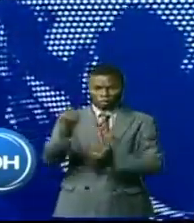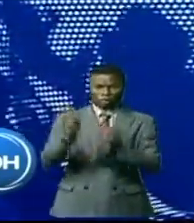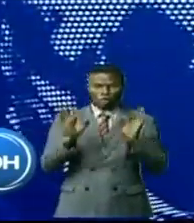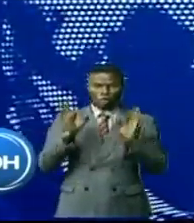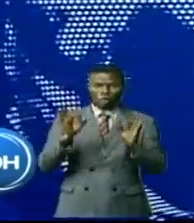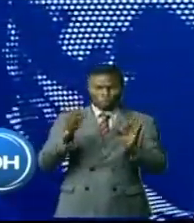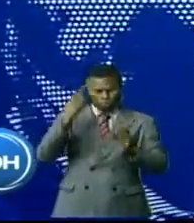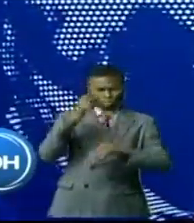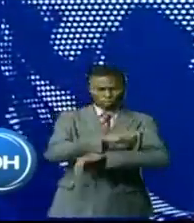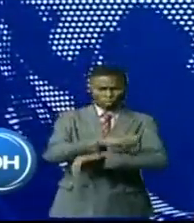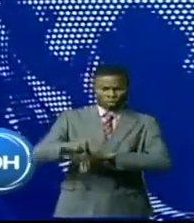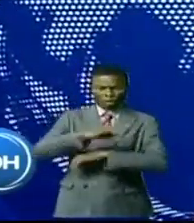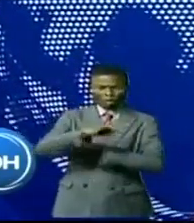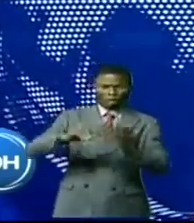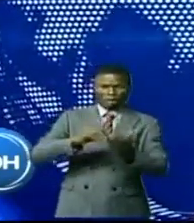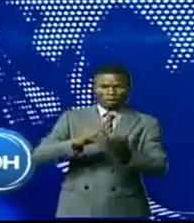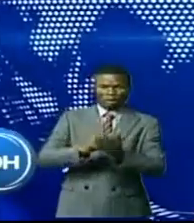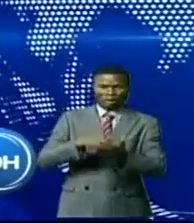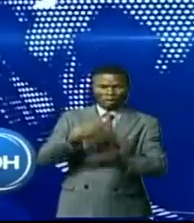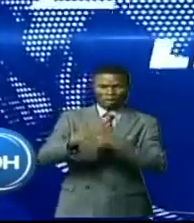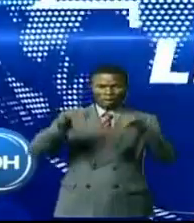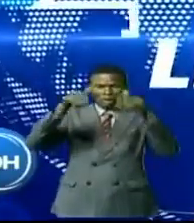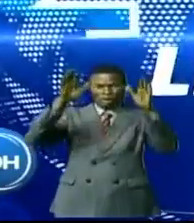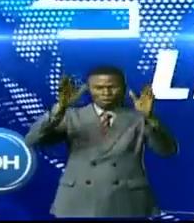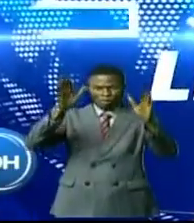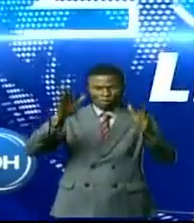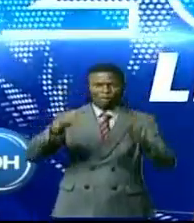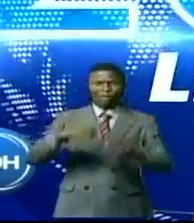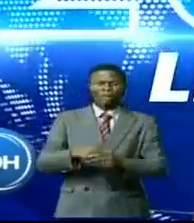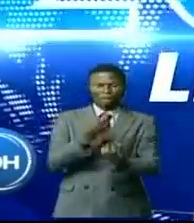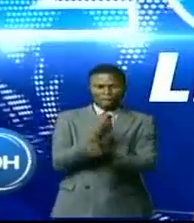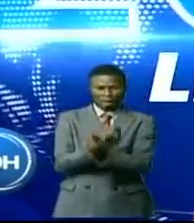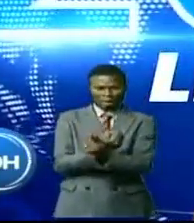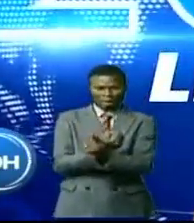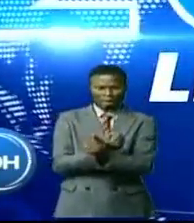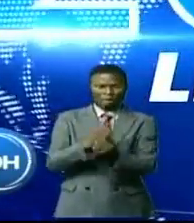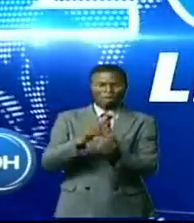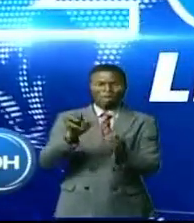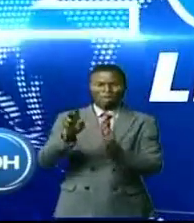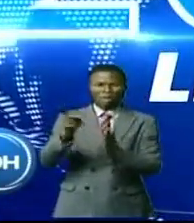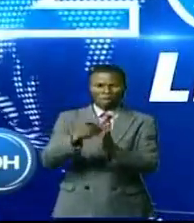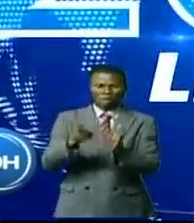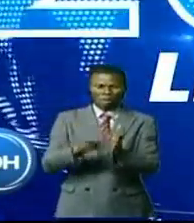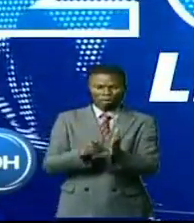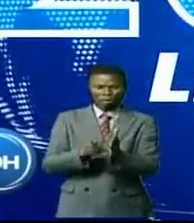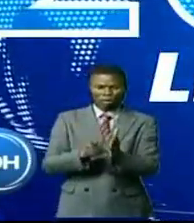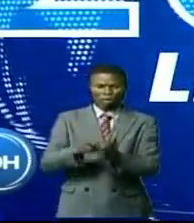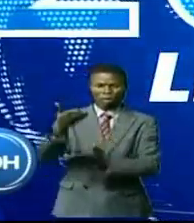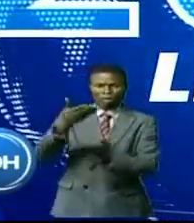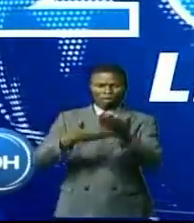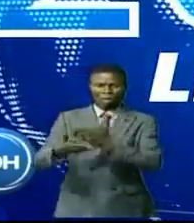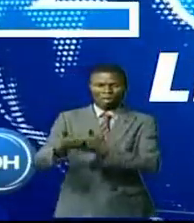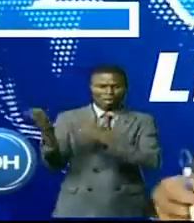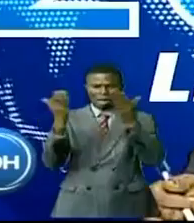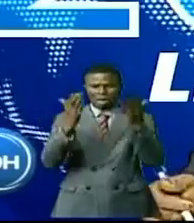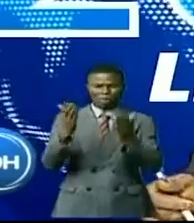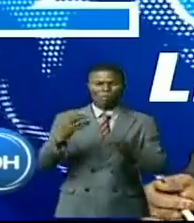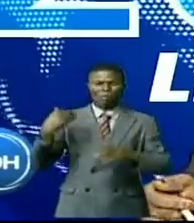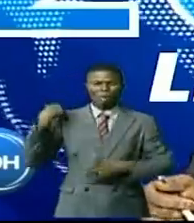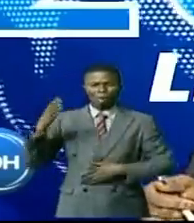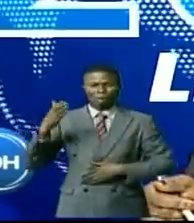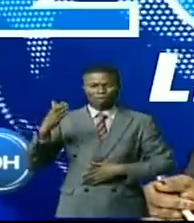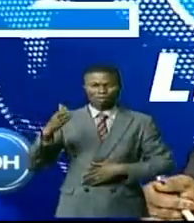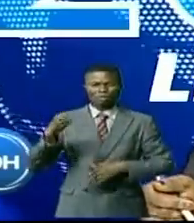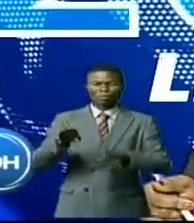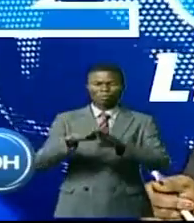pour l'administration centrale des affaires étrangères dans le respect de la procédure en termes de passage de marché public. Il y a eu